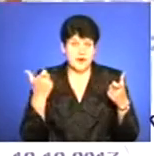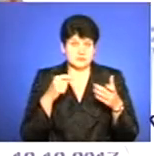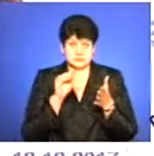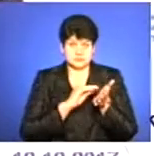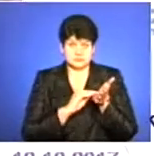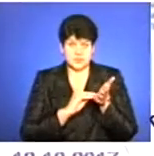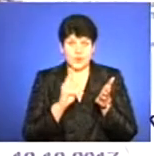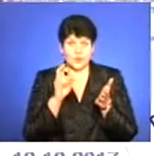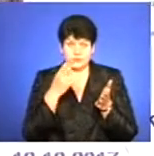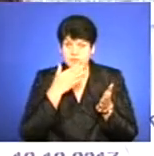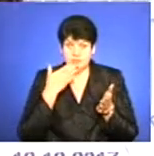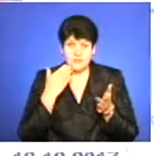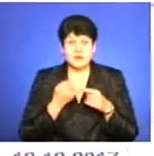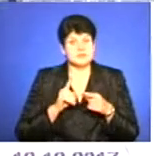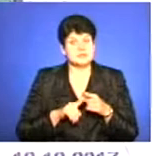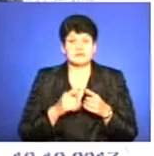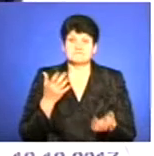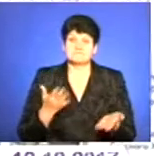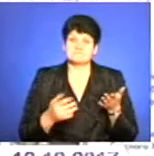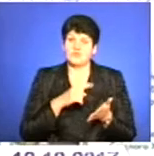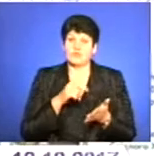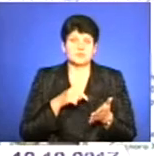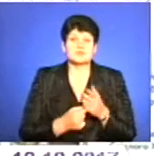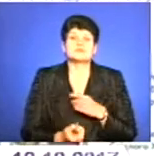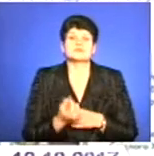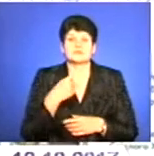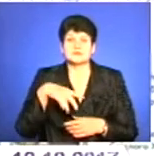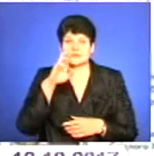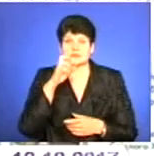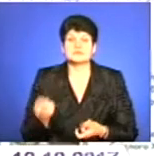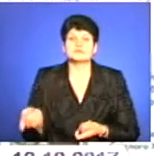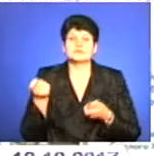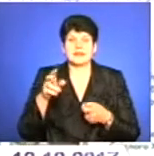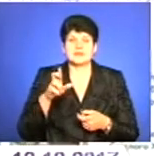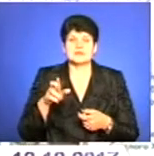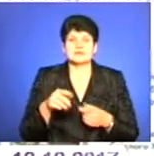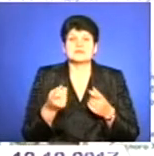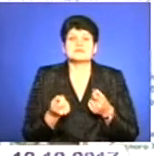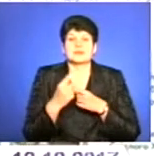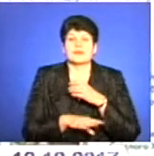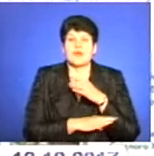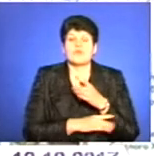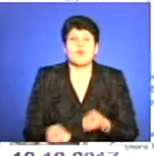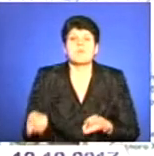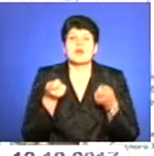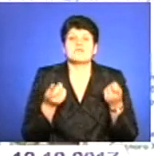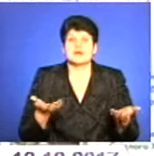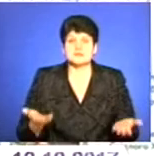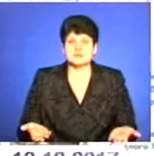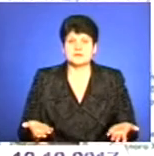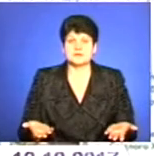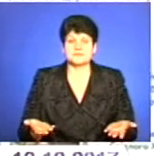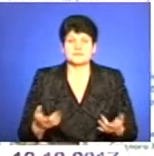відсутня, це може свідчити про сумнівне походження дерева, повідомляє прес-служба Тернопільського обласного управління лісового та